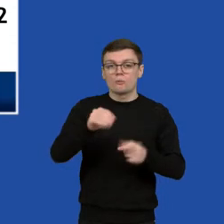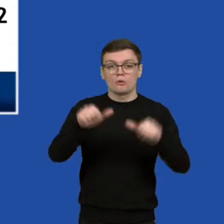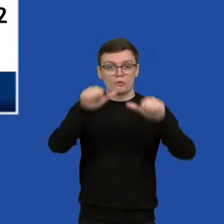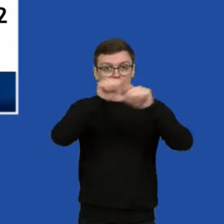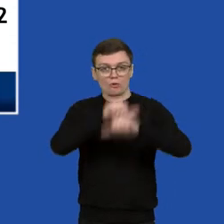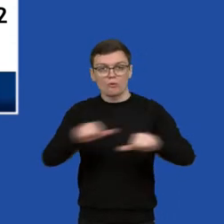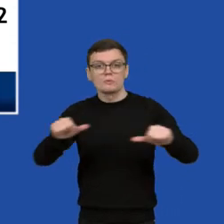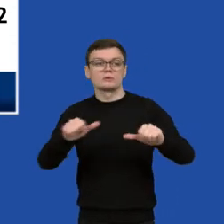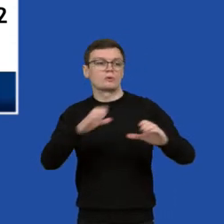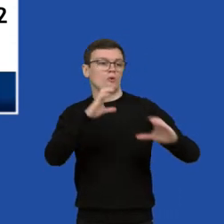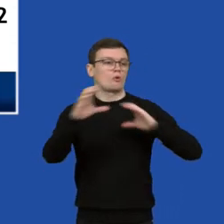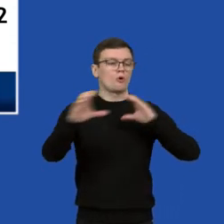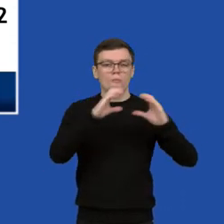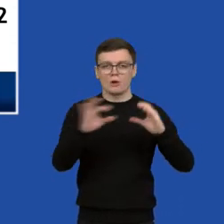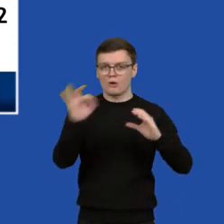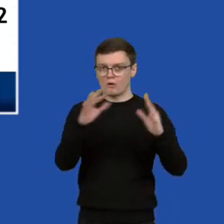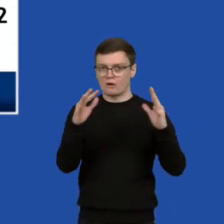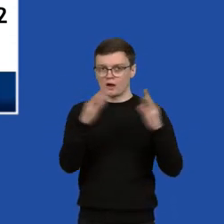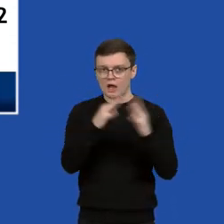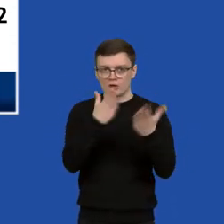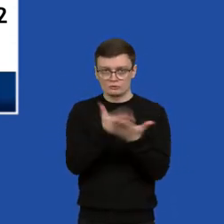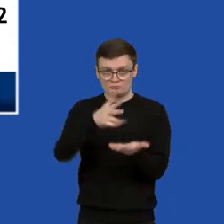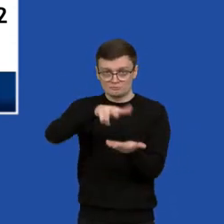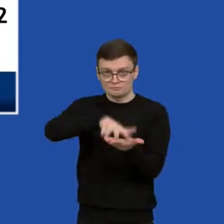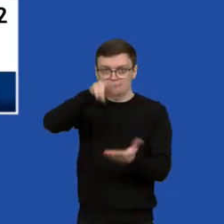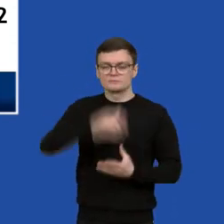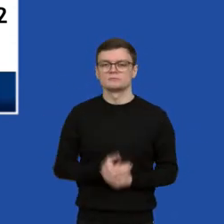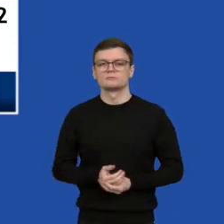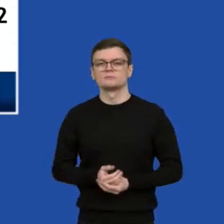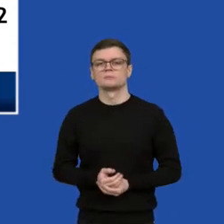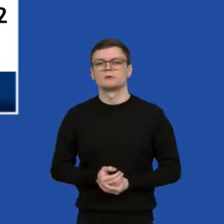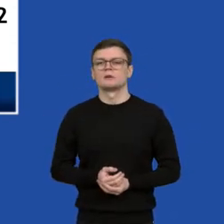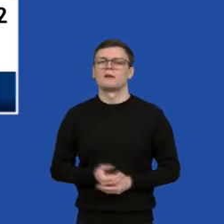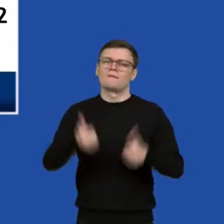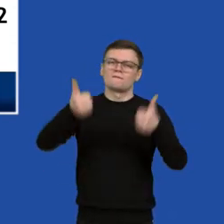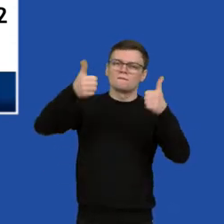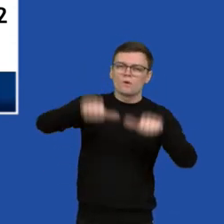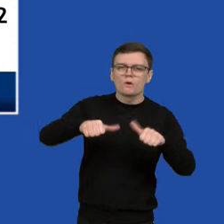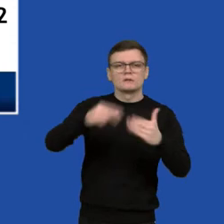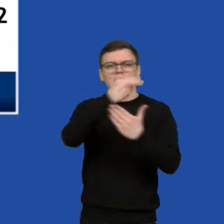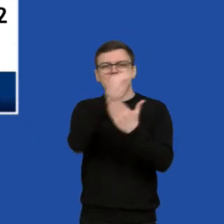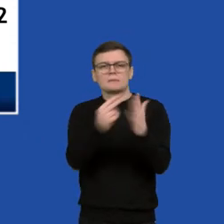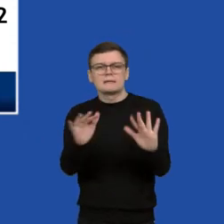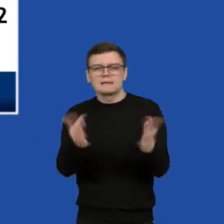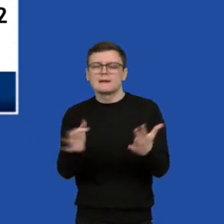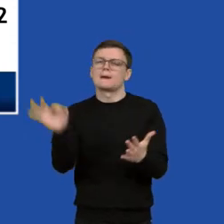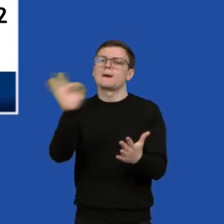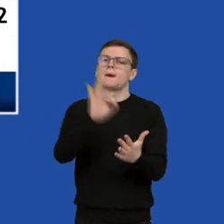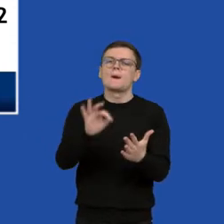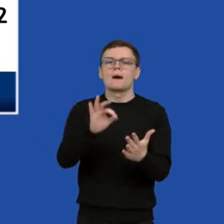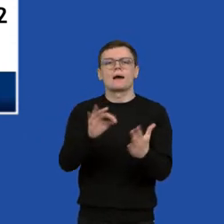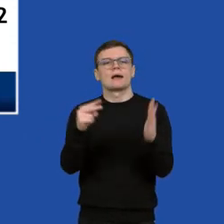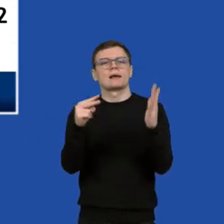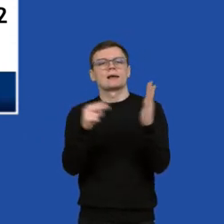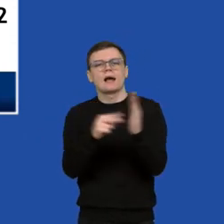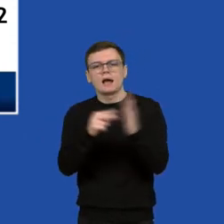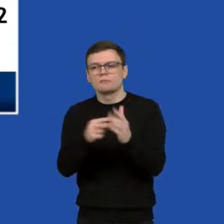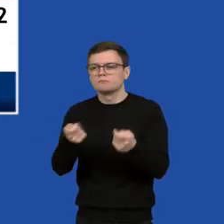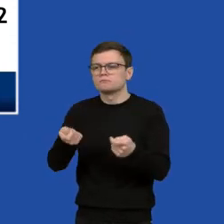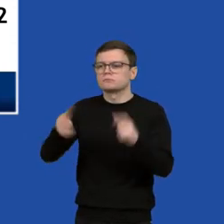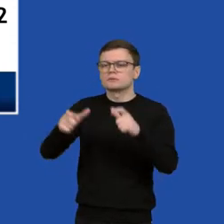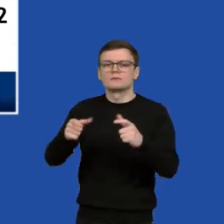kuriame numatyta tam tikra schema, kaip galėtų būti kompensuojamas dalis kainų augimo verslui, yra